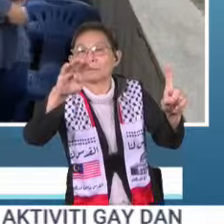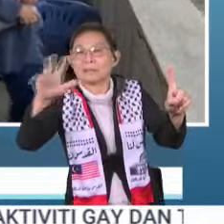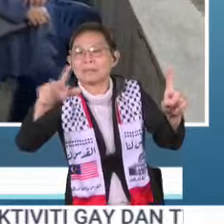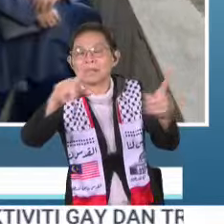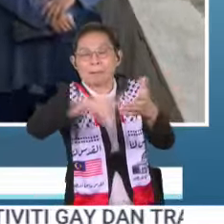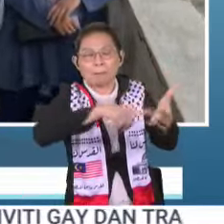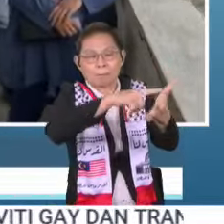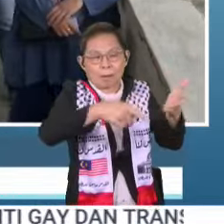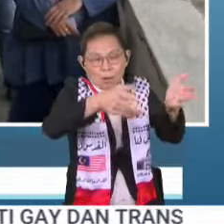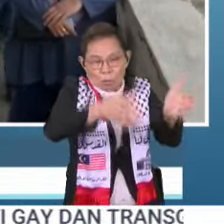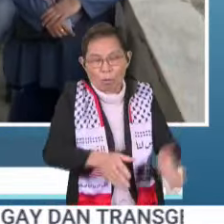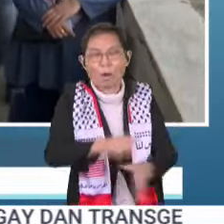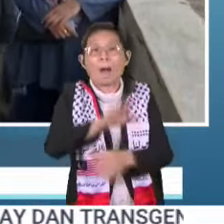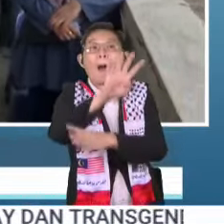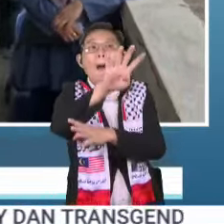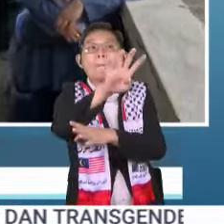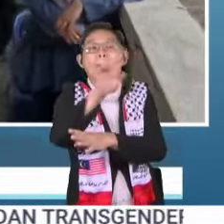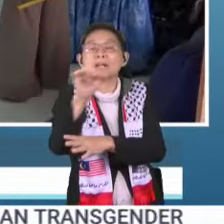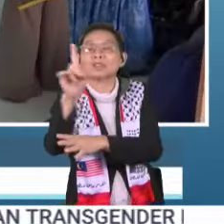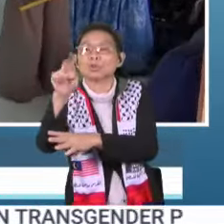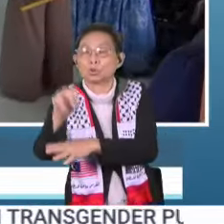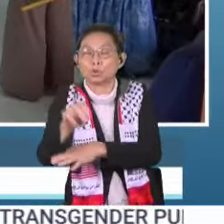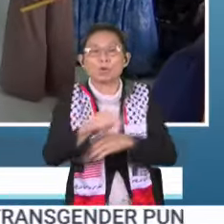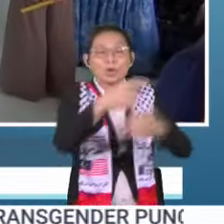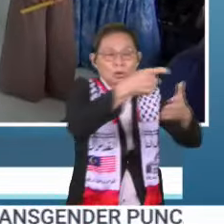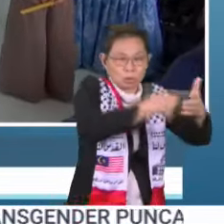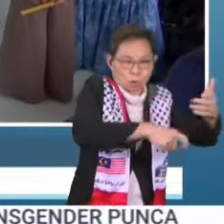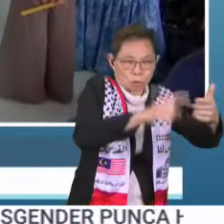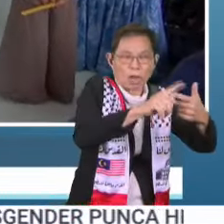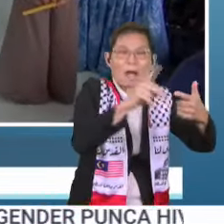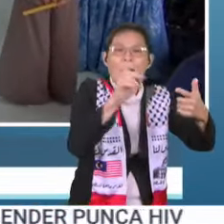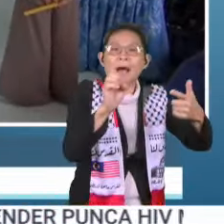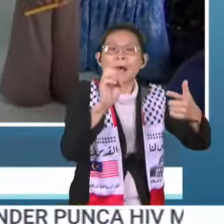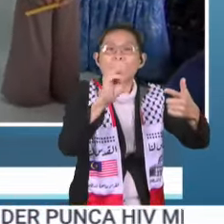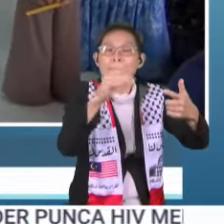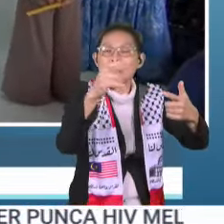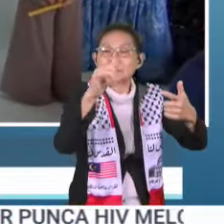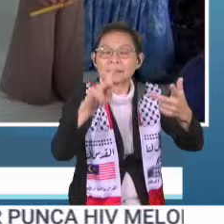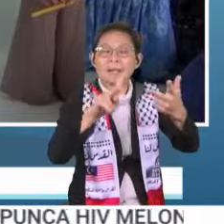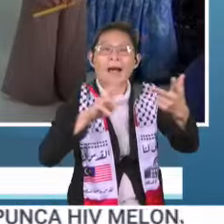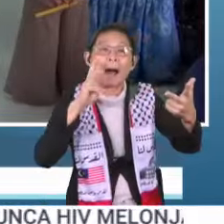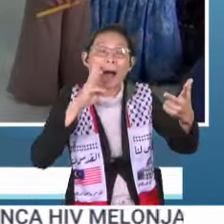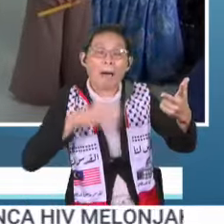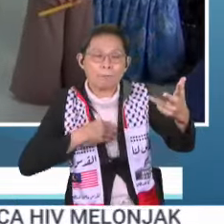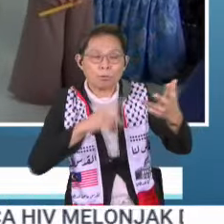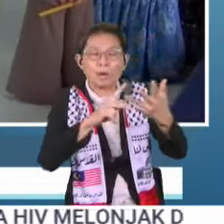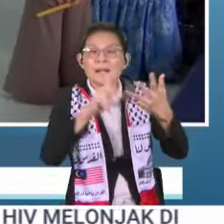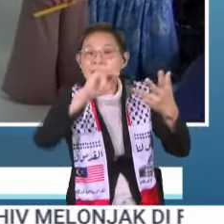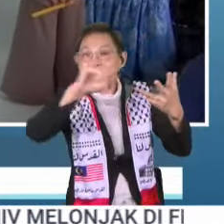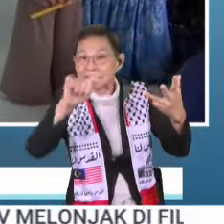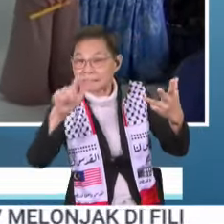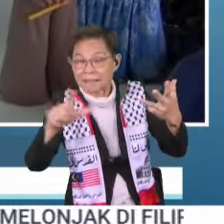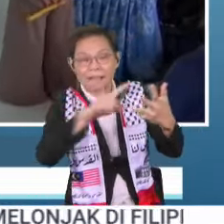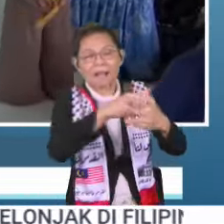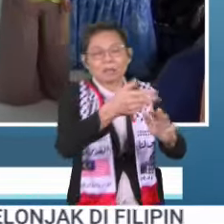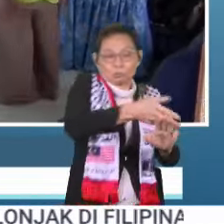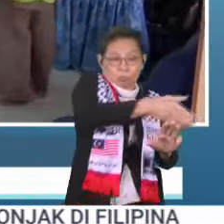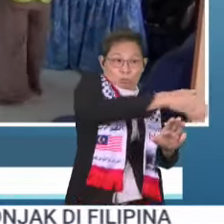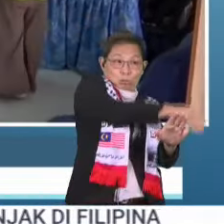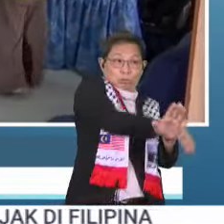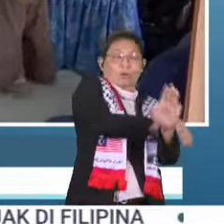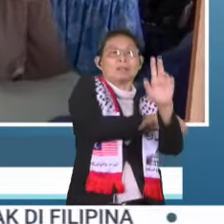141,043 pengundi membabitkan 4 don, iaitu don cukai, kemasih air putih serta kijal. Manakala sebelum